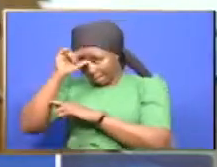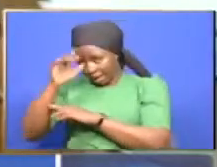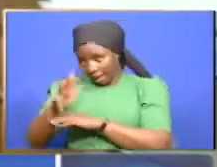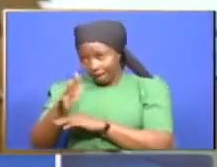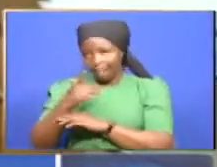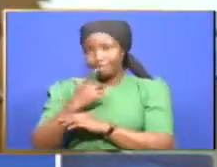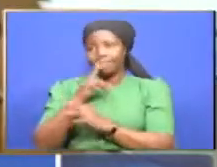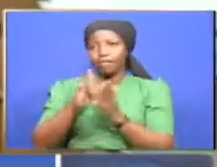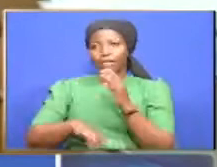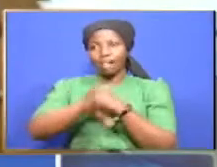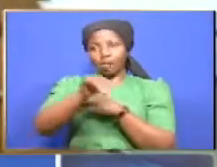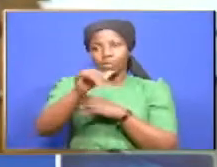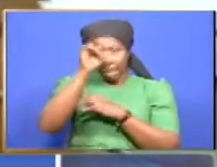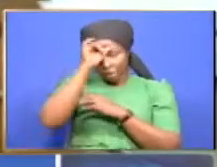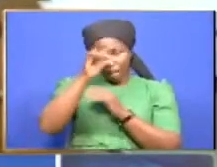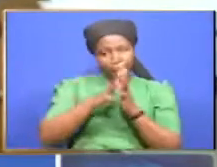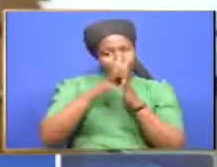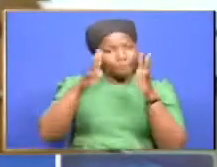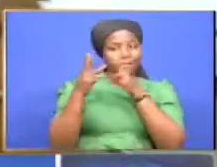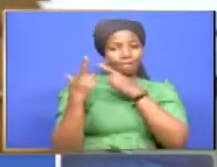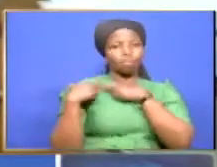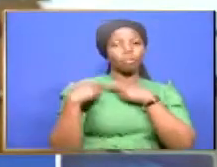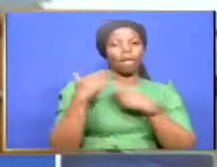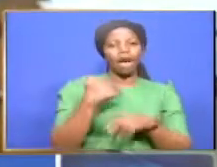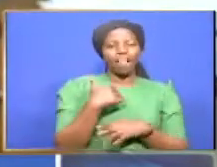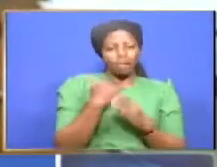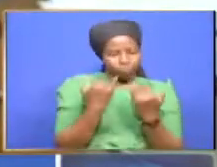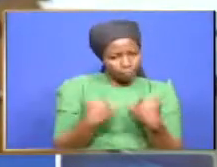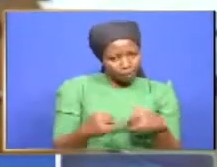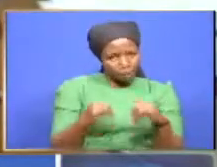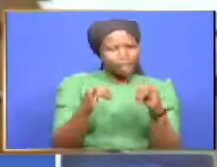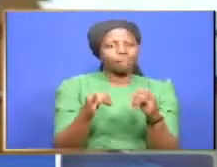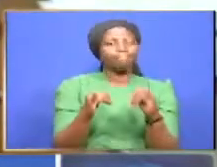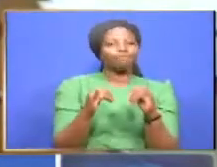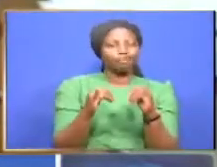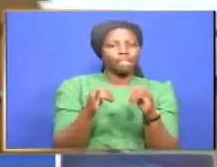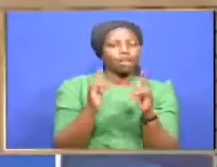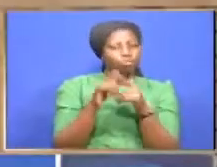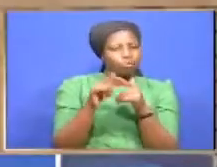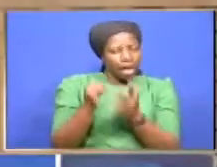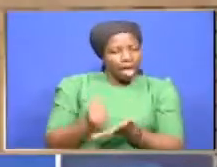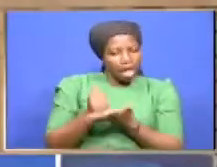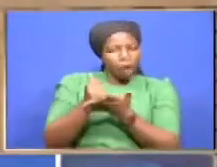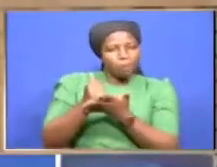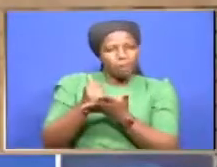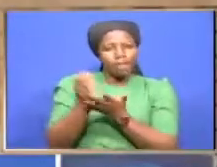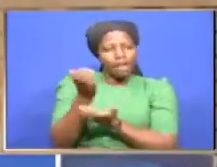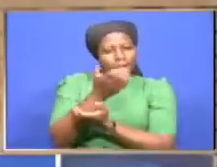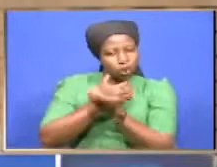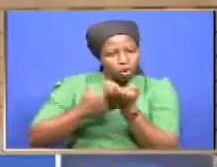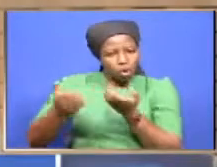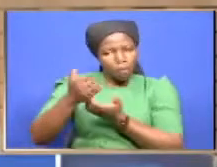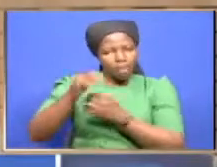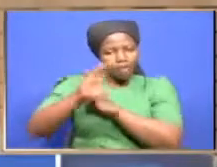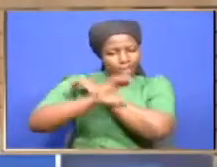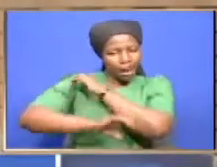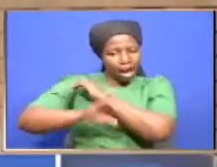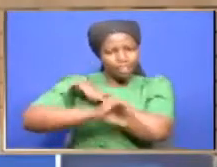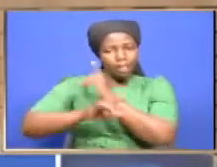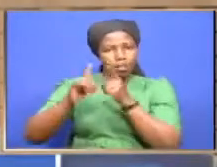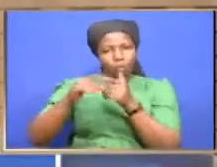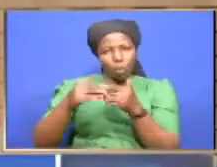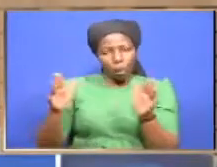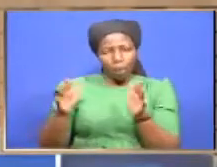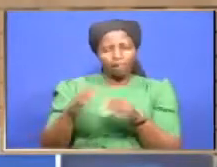kaunti zina jukumu kubwa la kutekeleza katika kuwezesha kufunguliwa kwa uchumi wa nchi. And if the counties have met the